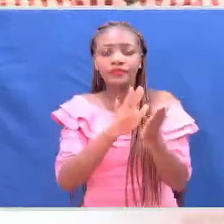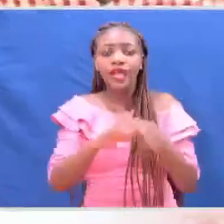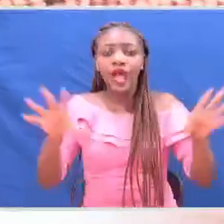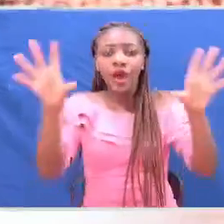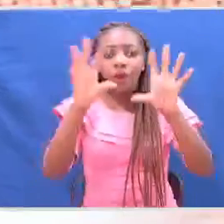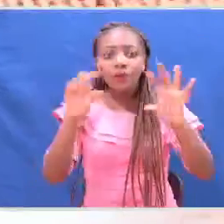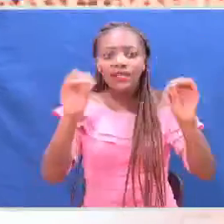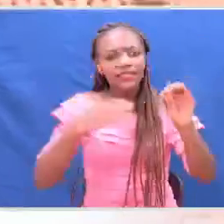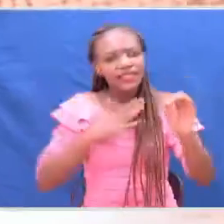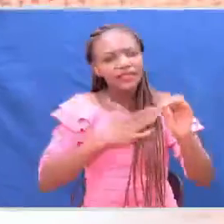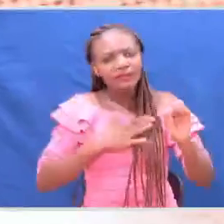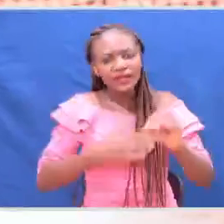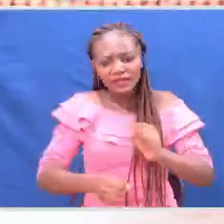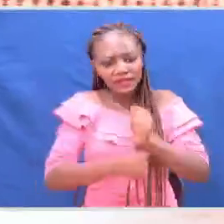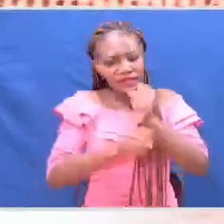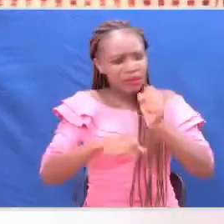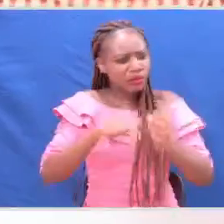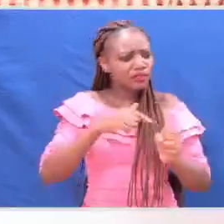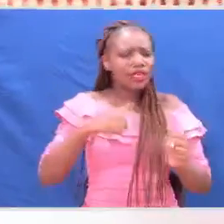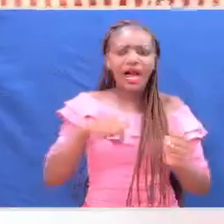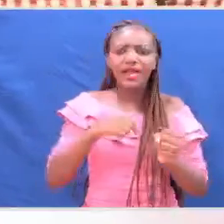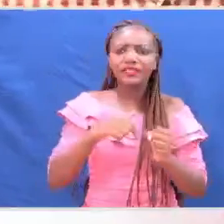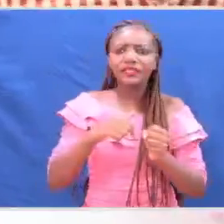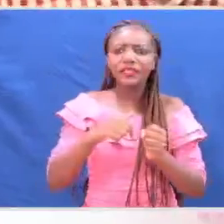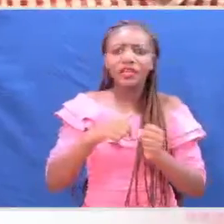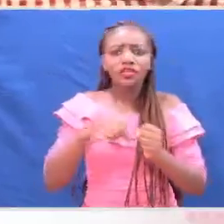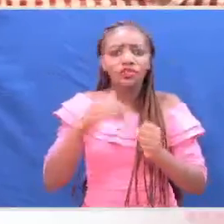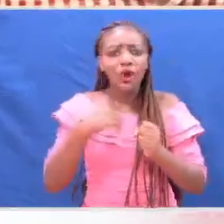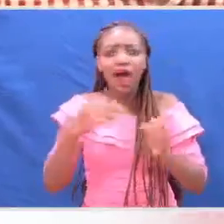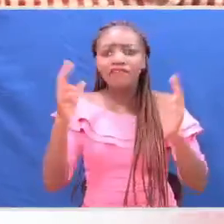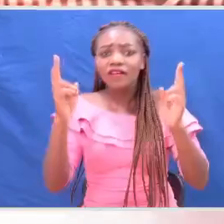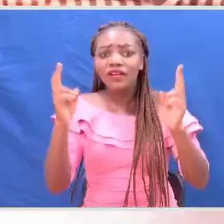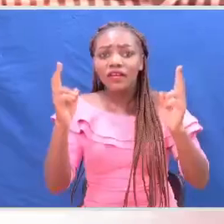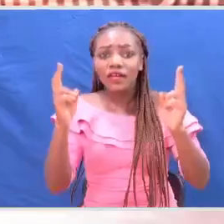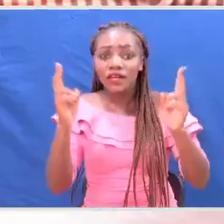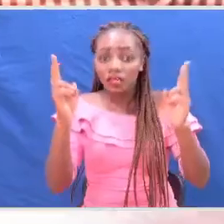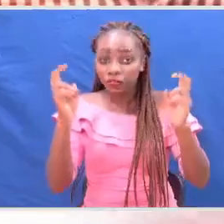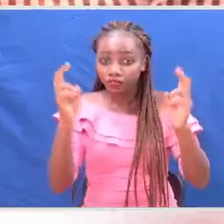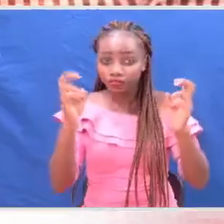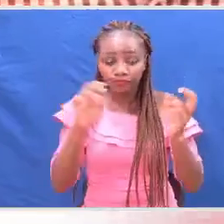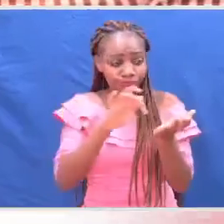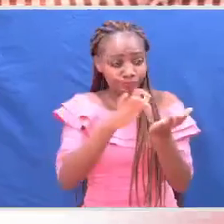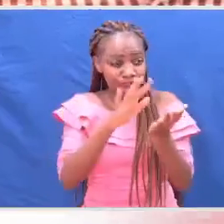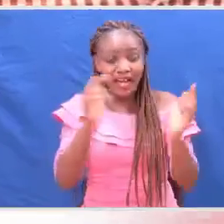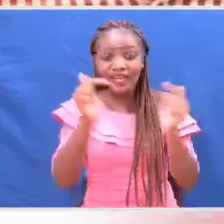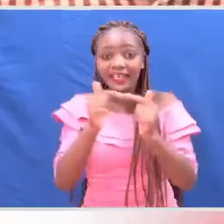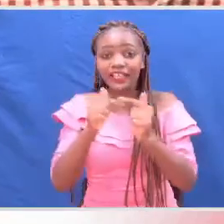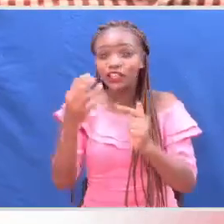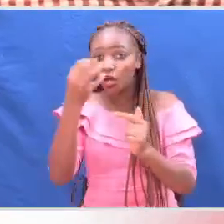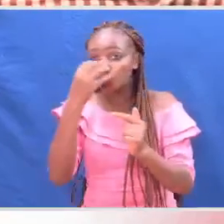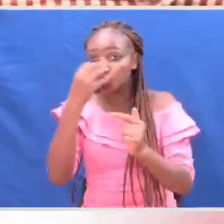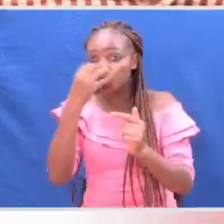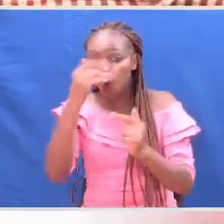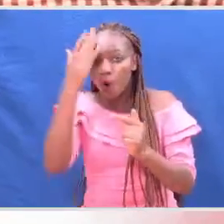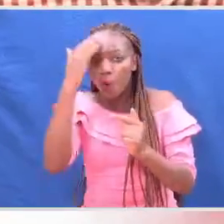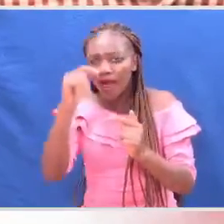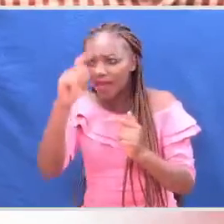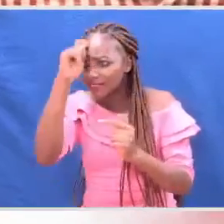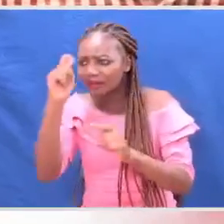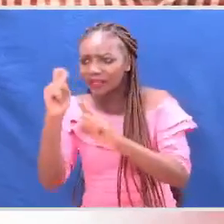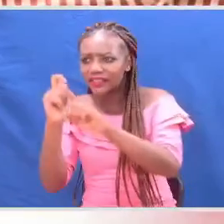are seeking your support to move an impeachment motion against Ruto for disrespecting